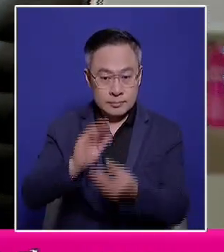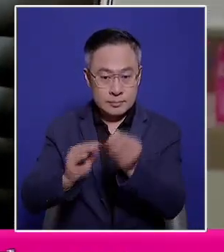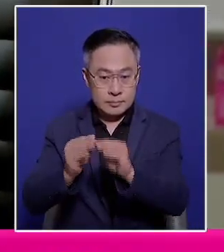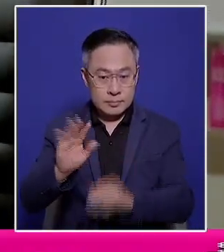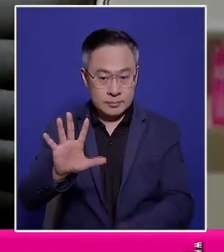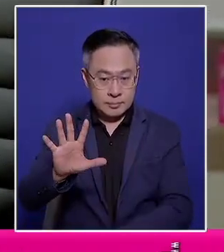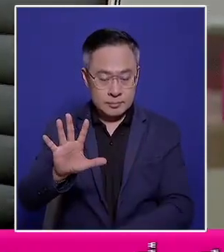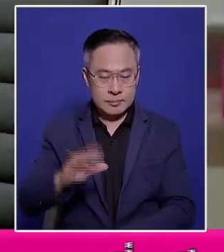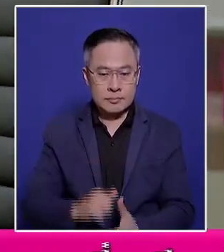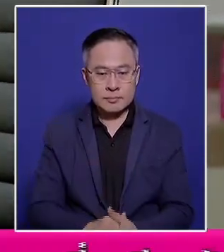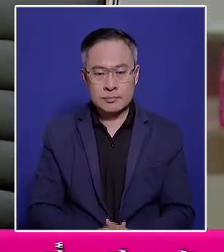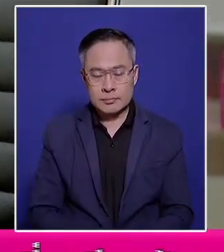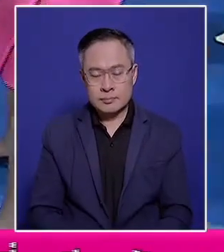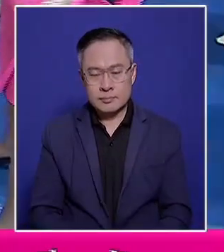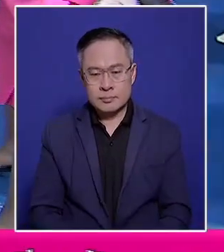หมายเลข5